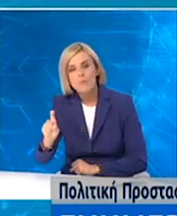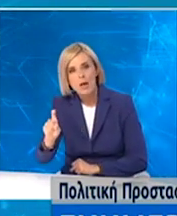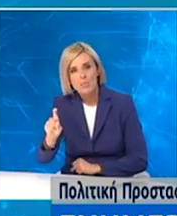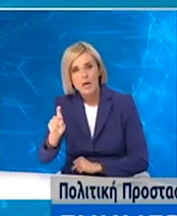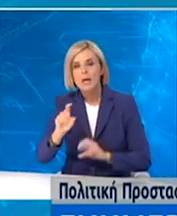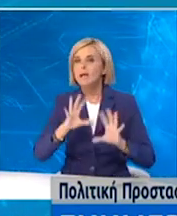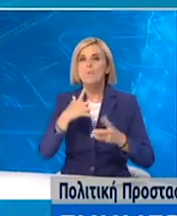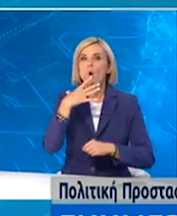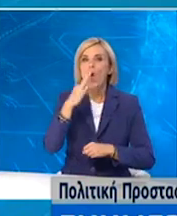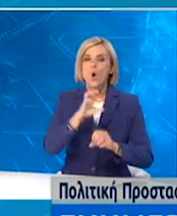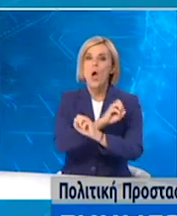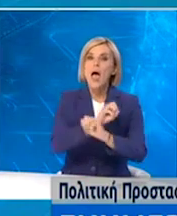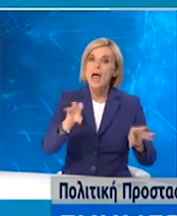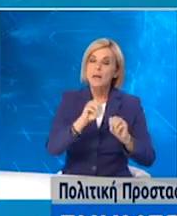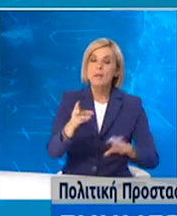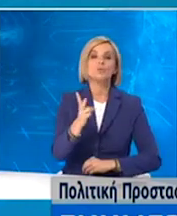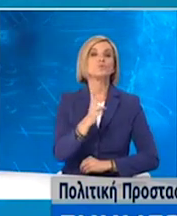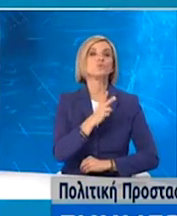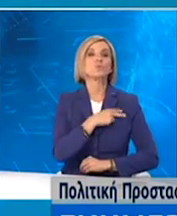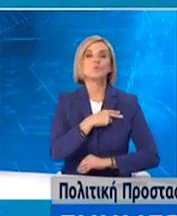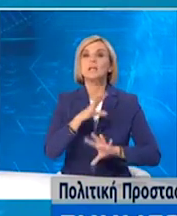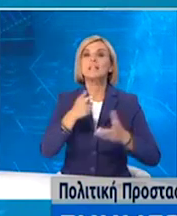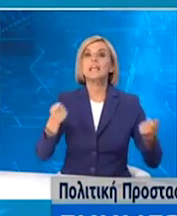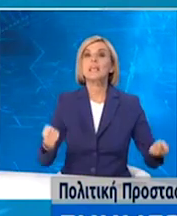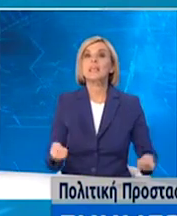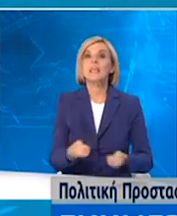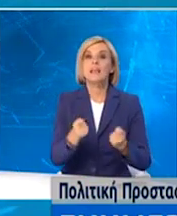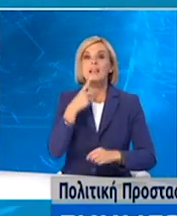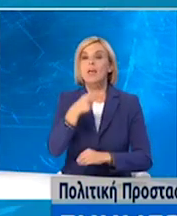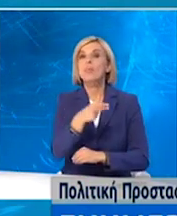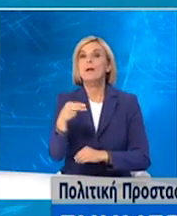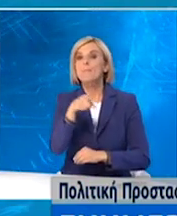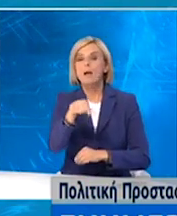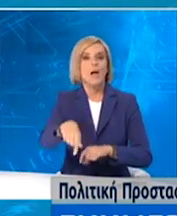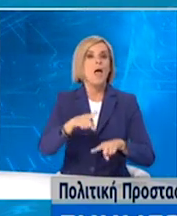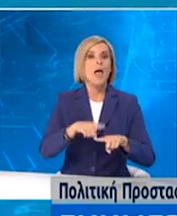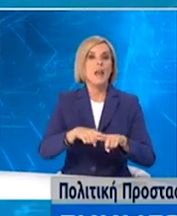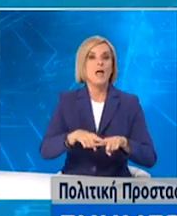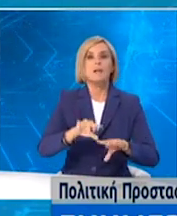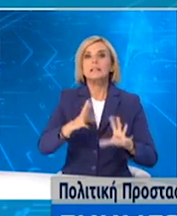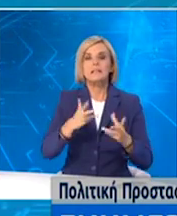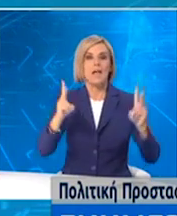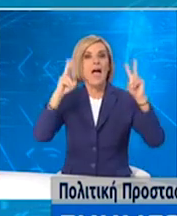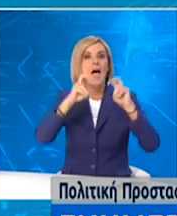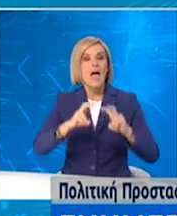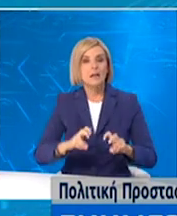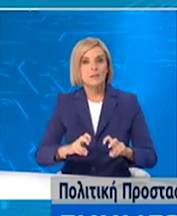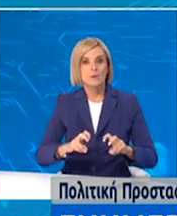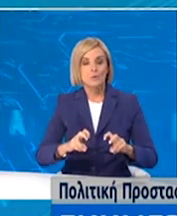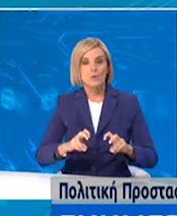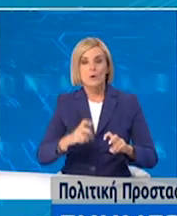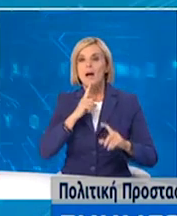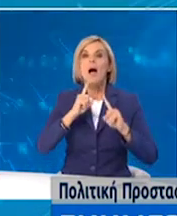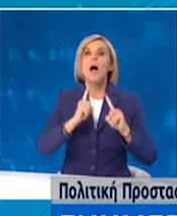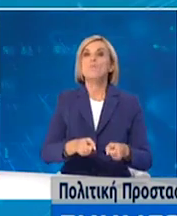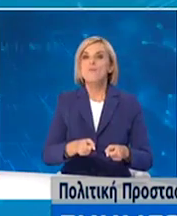προκειμένου να υπάρχει έγκυρη ενημέρωση για το τι γίνεται με το άνοιγμα της χώρας, τι δείχνουν οι έλεγχοι και ποιες επιχειρησιακές